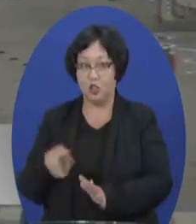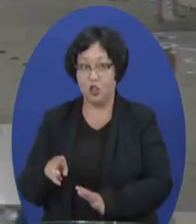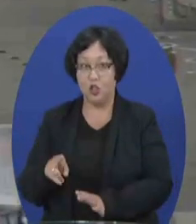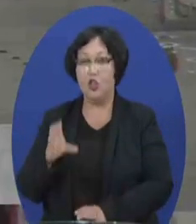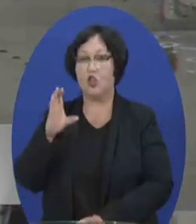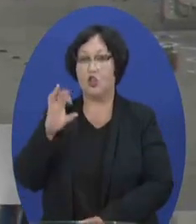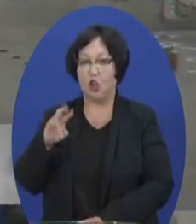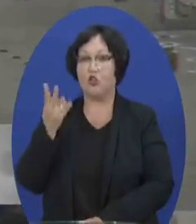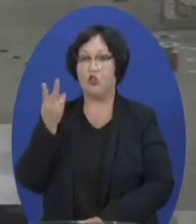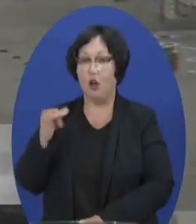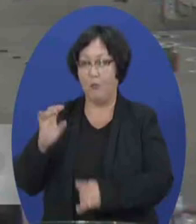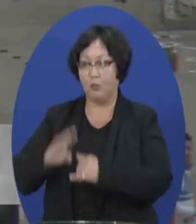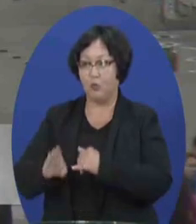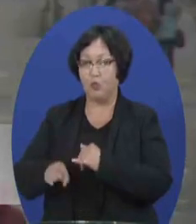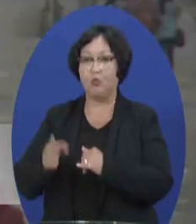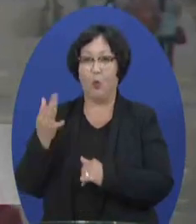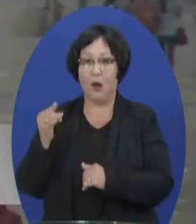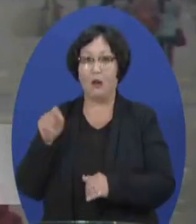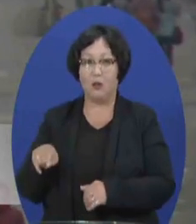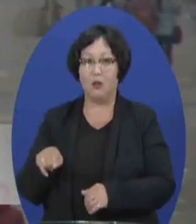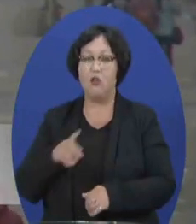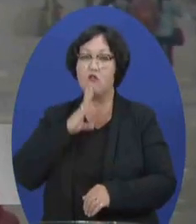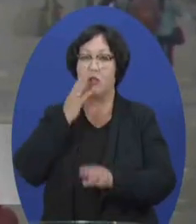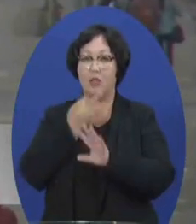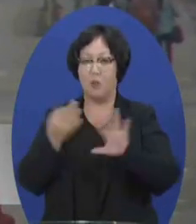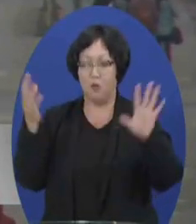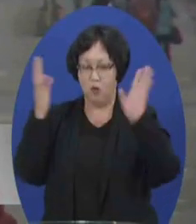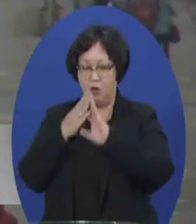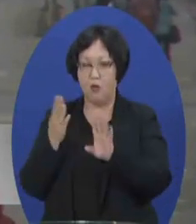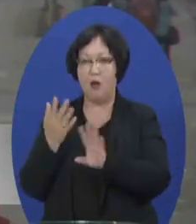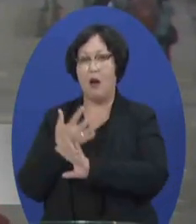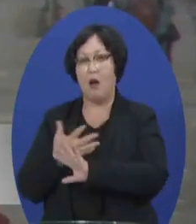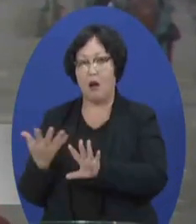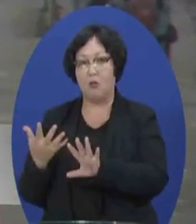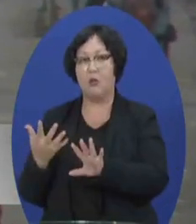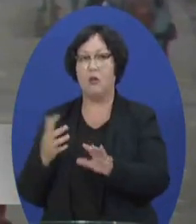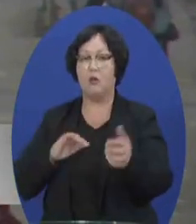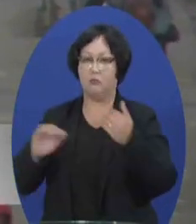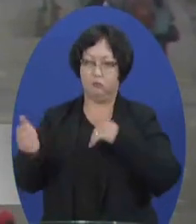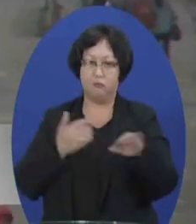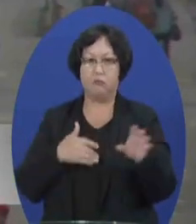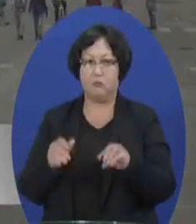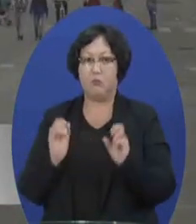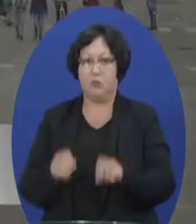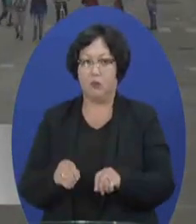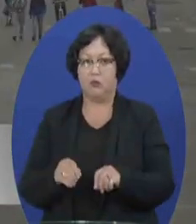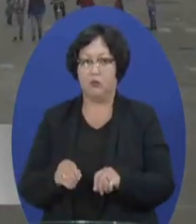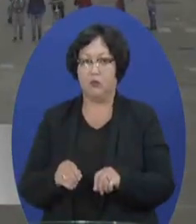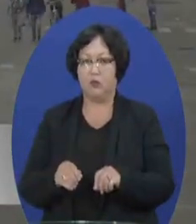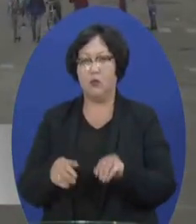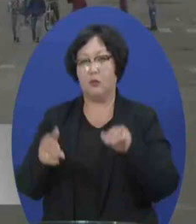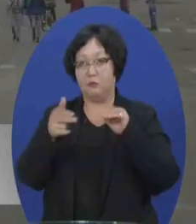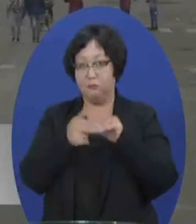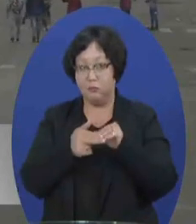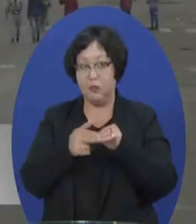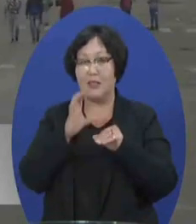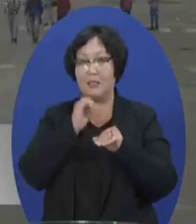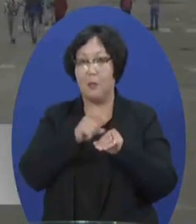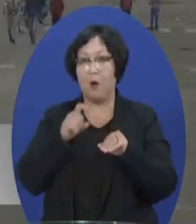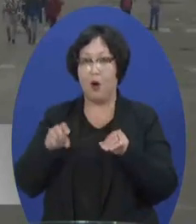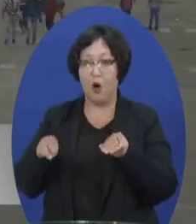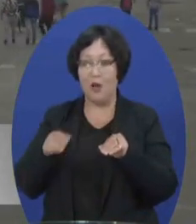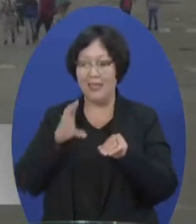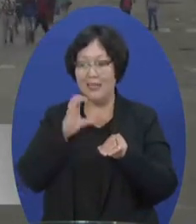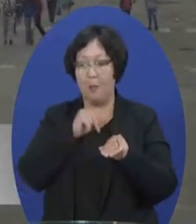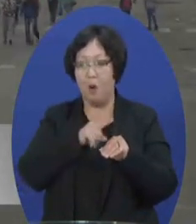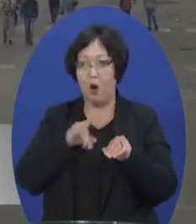тоогоор төгсөн тээврийн хэрэгслийг өглөөний 8-аас оройн 20 цагийн хооронд автозамын хөдөлгөөнд оролцуулах болно. Дугаарын хязгаарлалт нь Сапорогийн